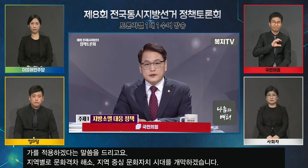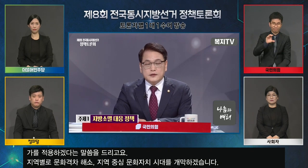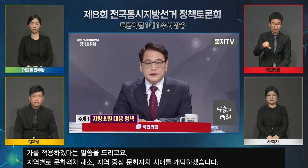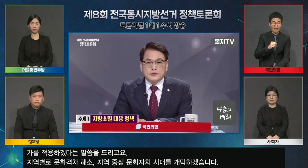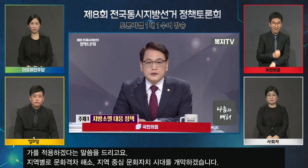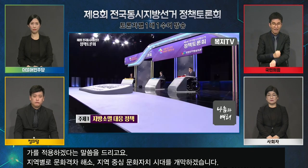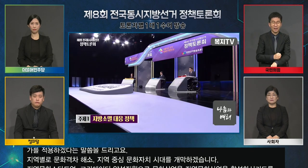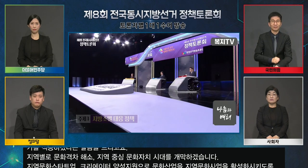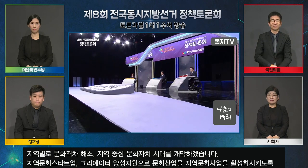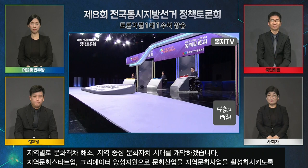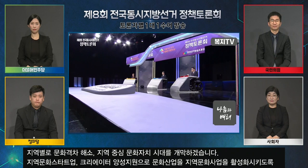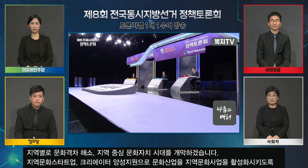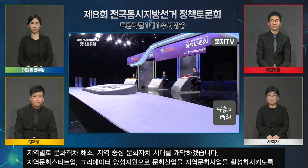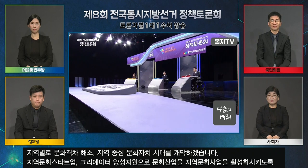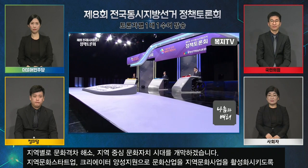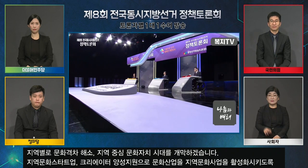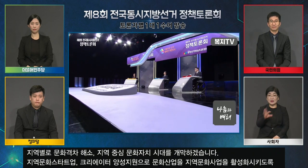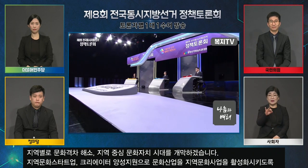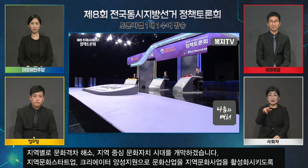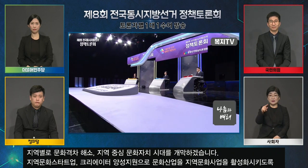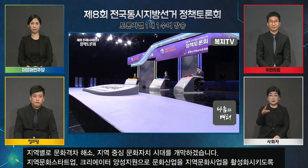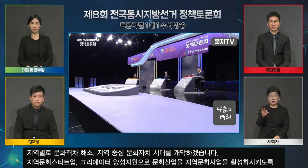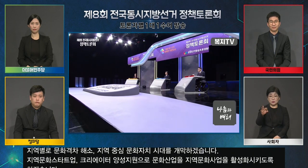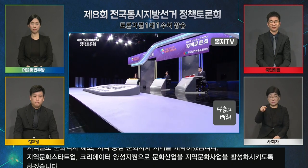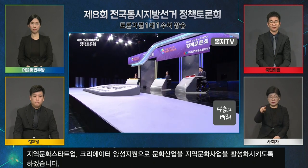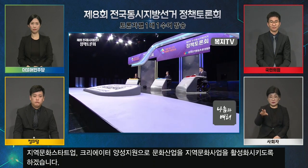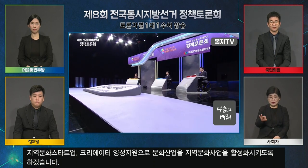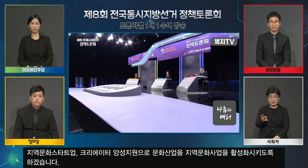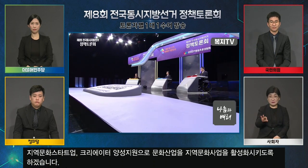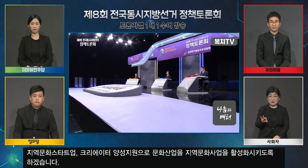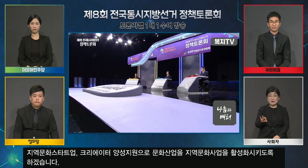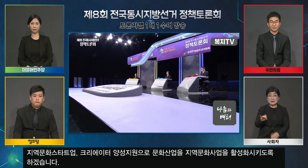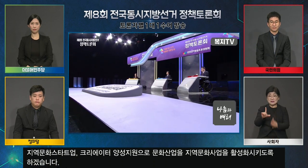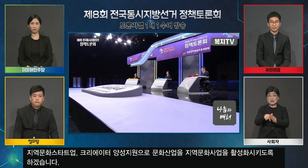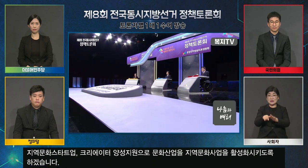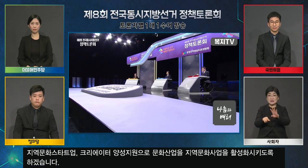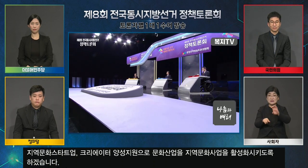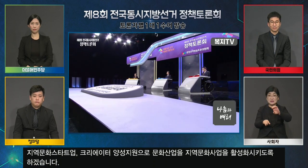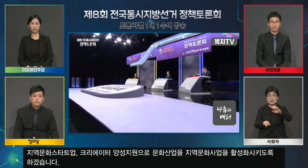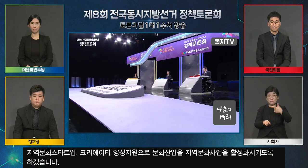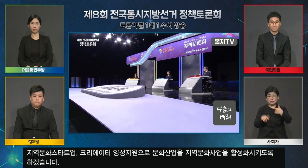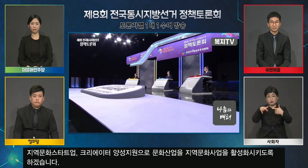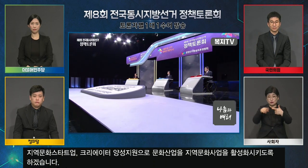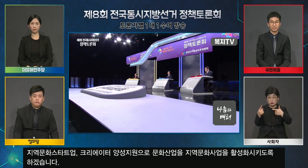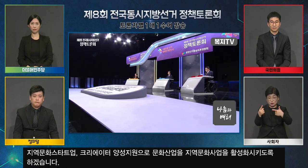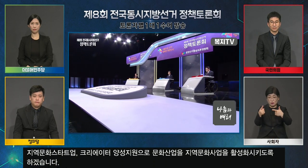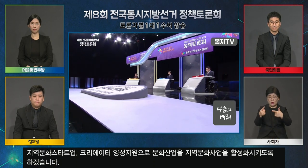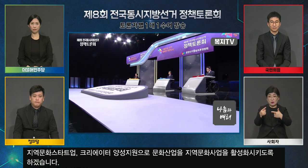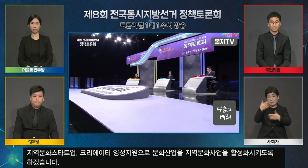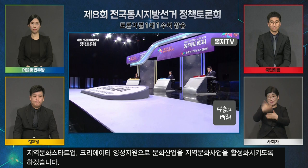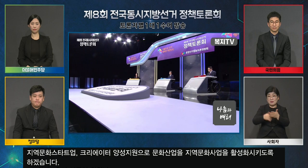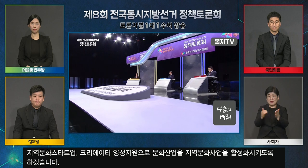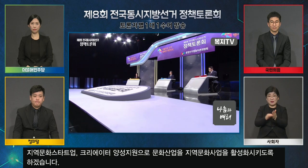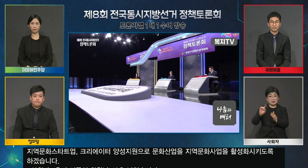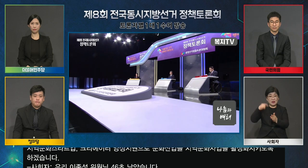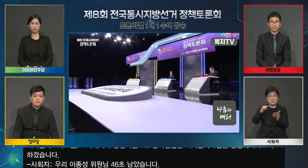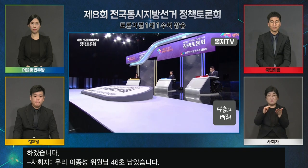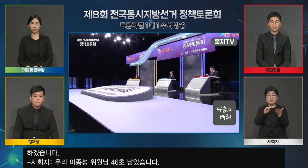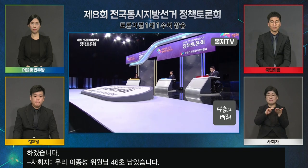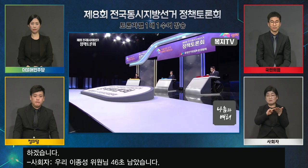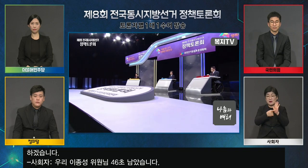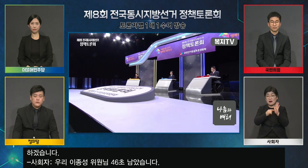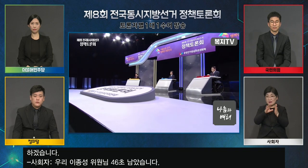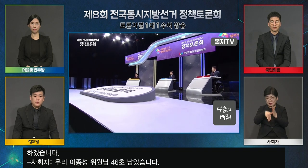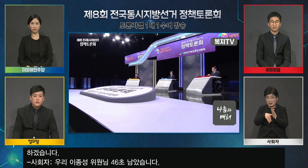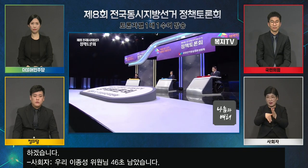네, 우리 이중서 의원님 46초 남았습니다. 다음 발언하실 때 참고하시라고 알려드리고요. 정의당 이윤주 원내수석부